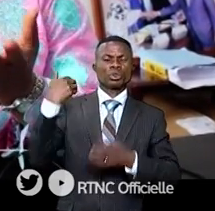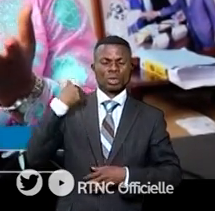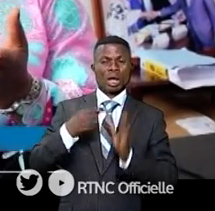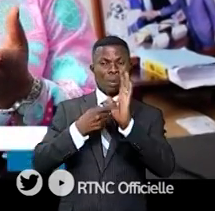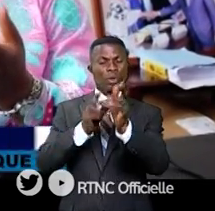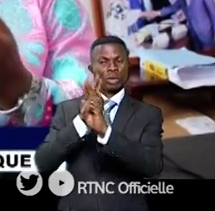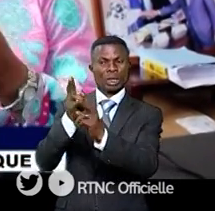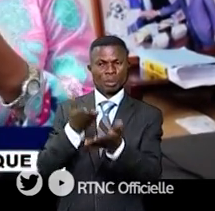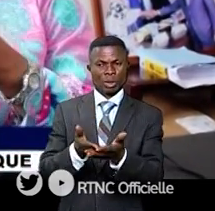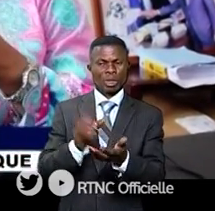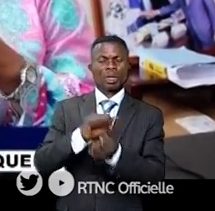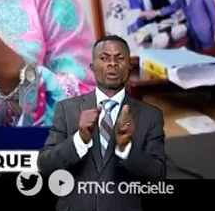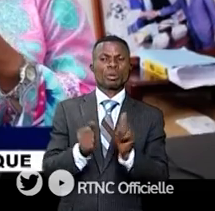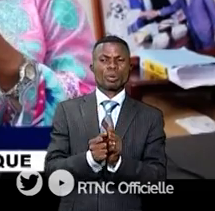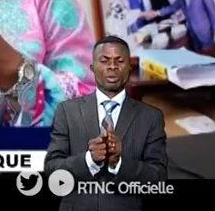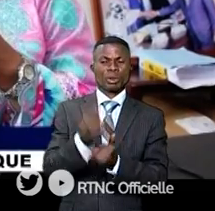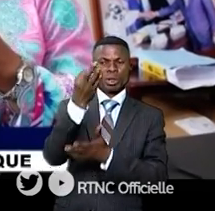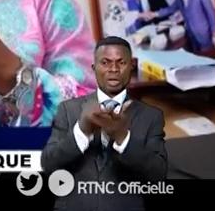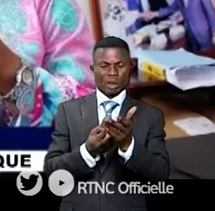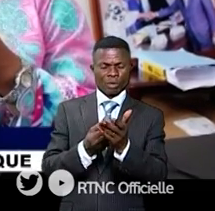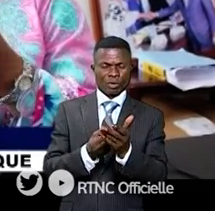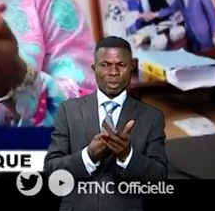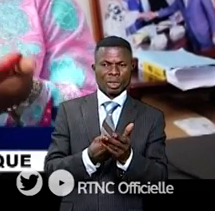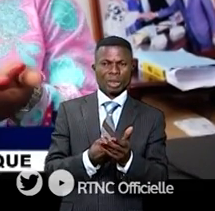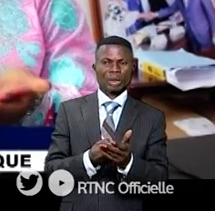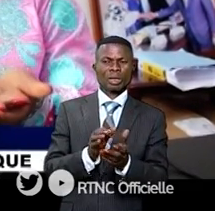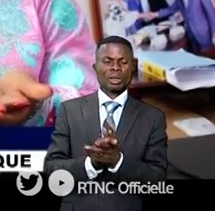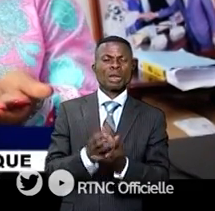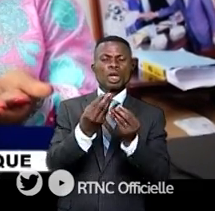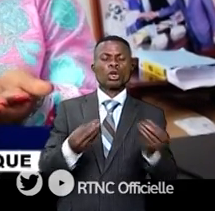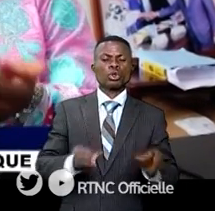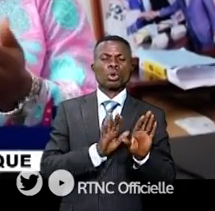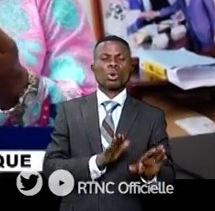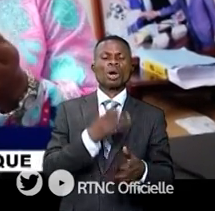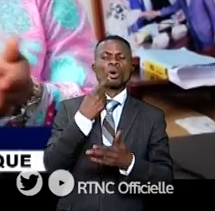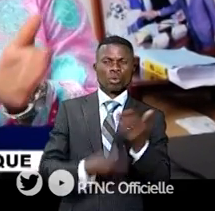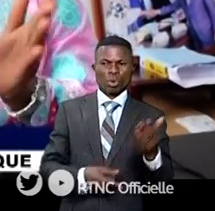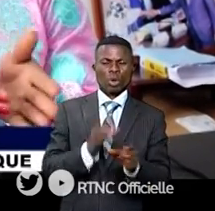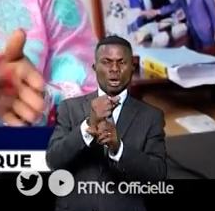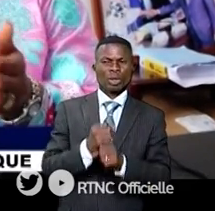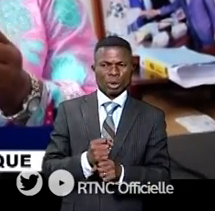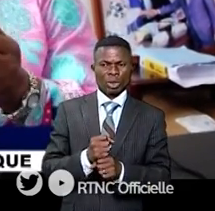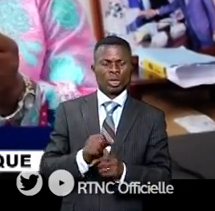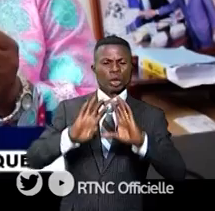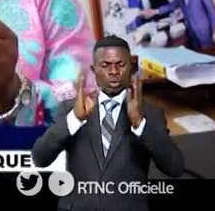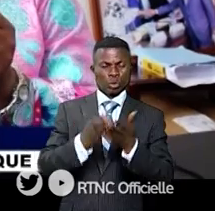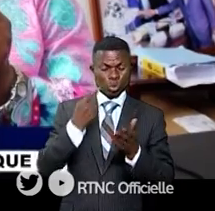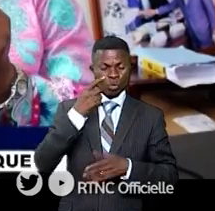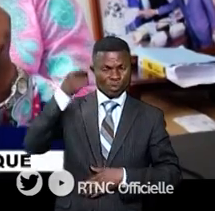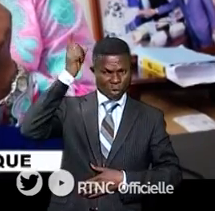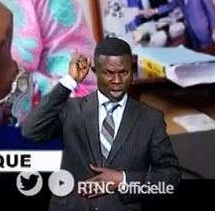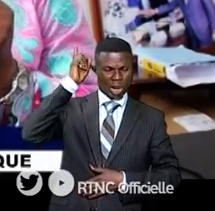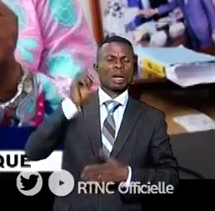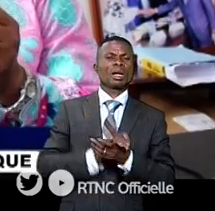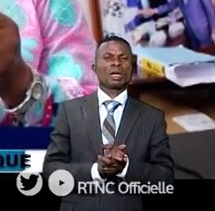ces jours, surtout dans le cadre du fichier de référence. Quels sont les résultats que nous avons à ces jours par rapport à ce que nous avons trouvé comme